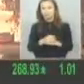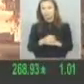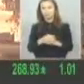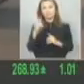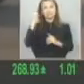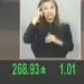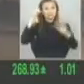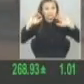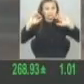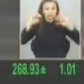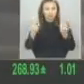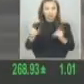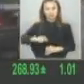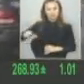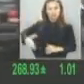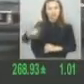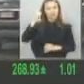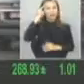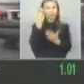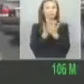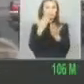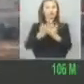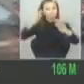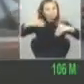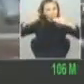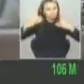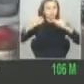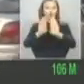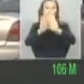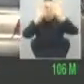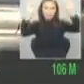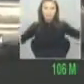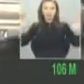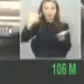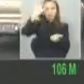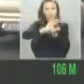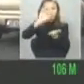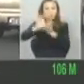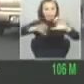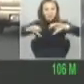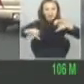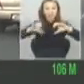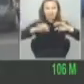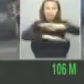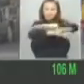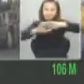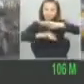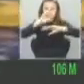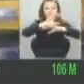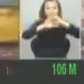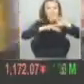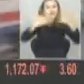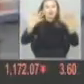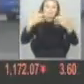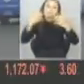งินเข้ามาพัฒนาประเทศเป็นจำนวนมากจึงเปิดโอกาสให้ต่างชาติเข้ามาลงทุนระบบโครงสร้างพื้นฐานพลังงานโทรคม